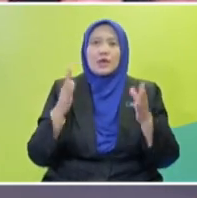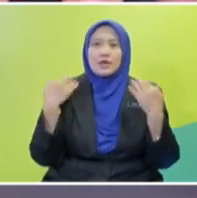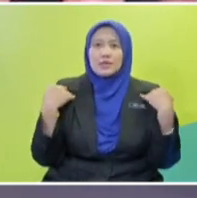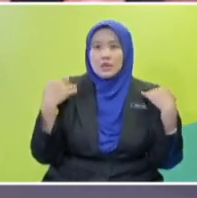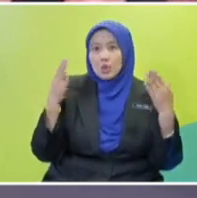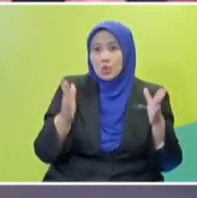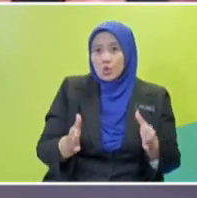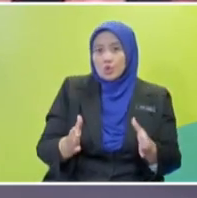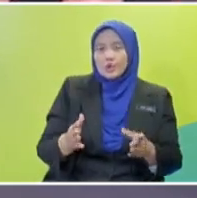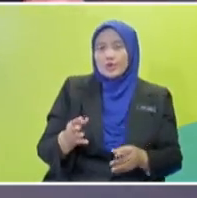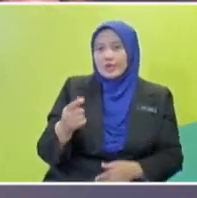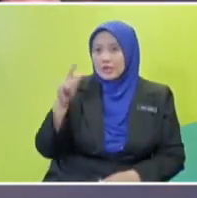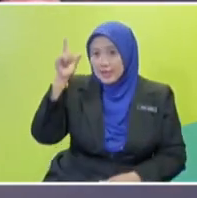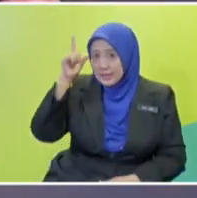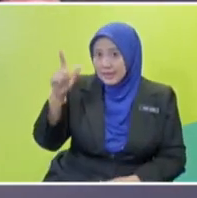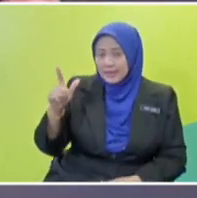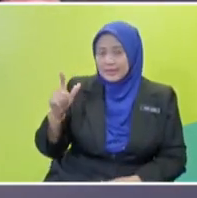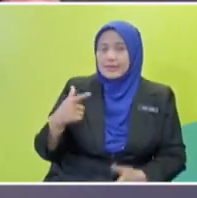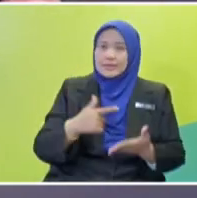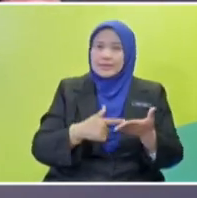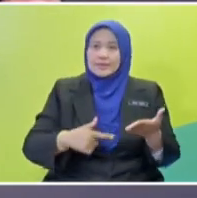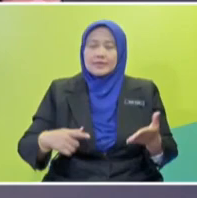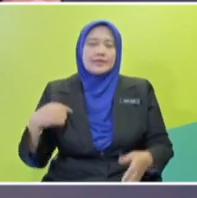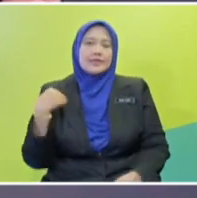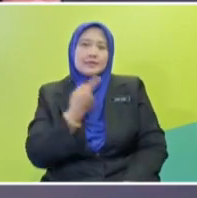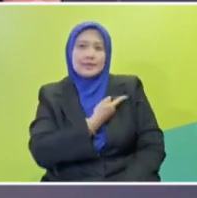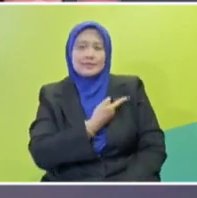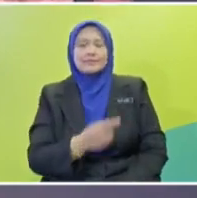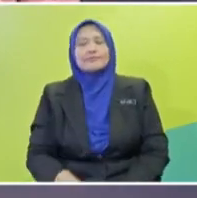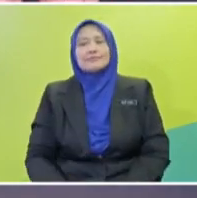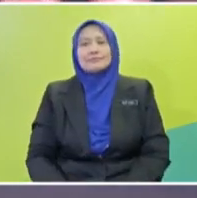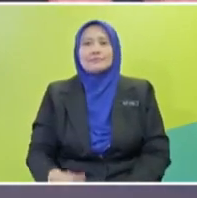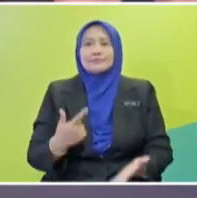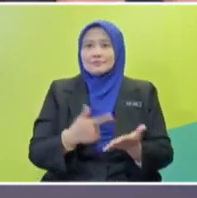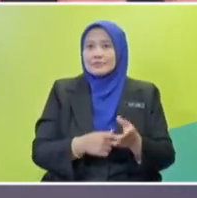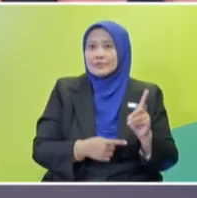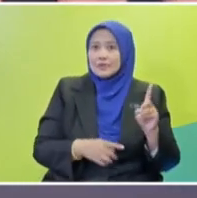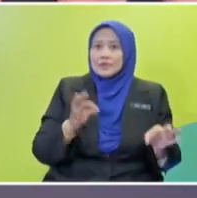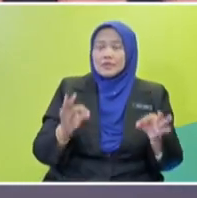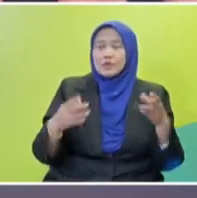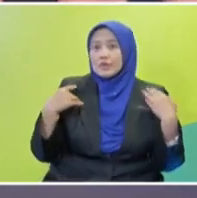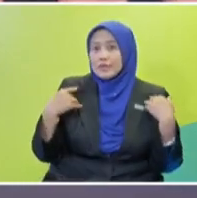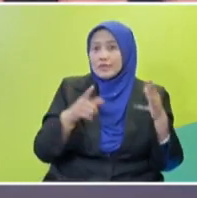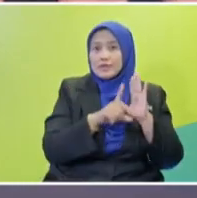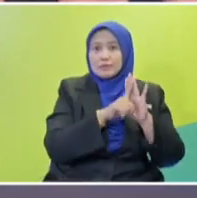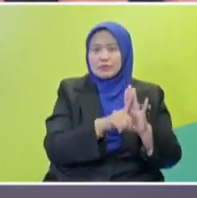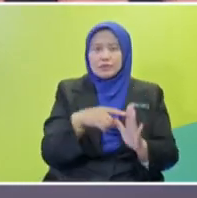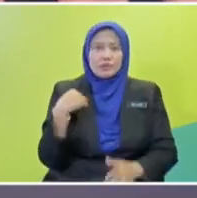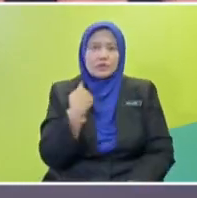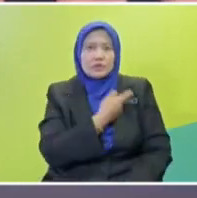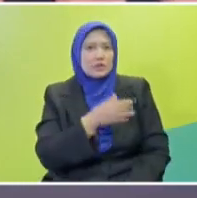orang tak paham apa yang kita nakal jika kita tidak lebar lagi 1 syafika bila kita lihat kita tahu oke Berapa